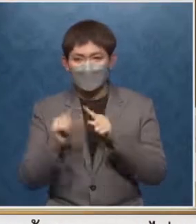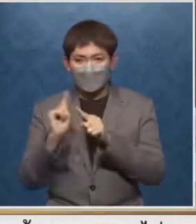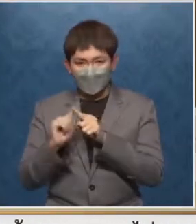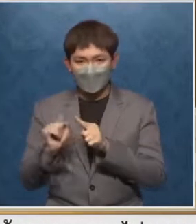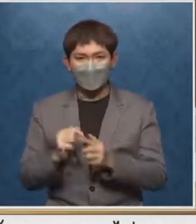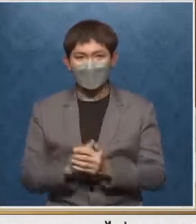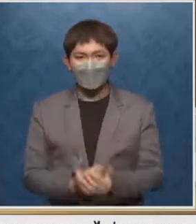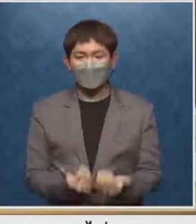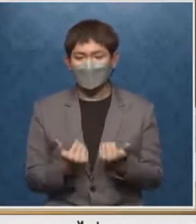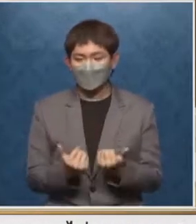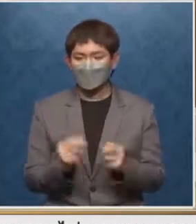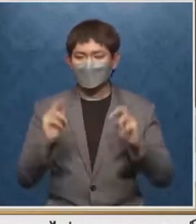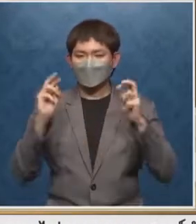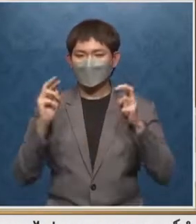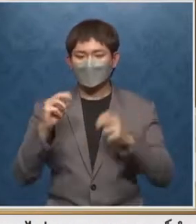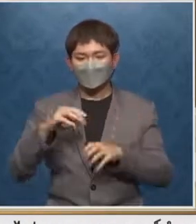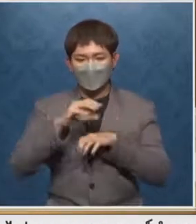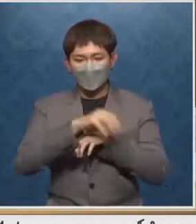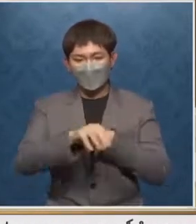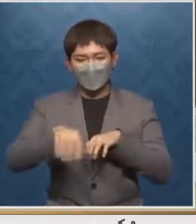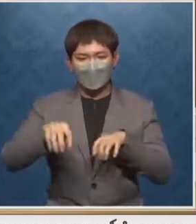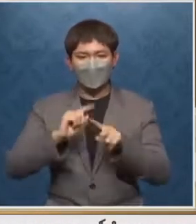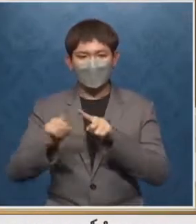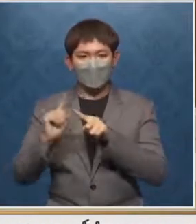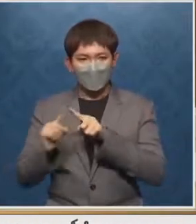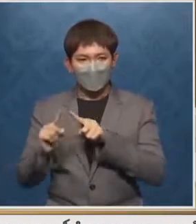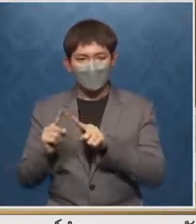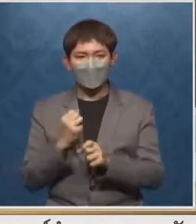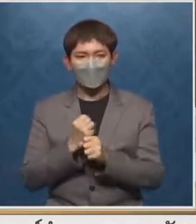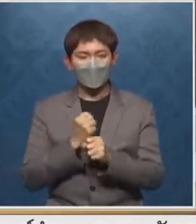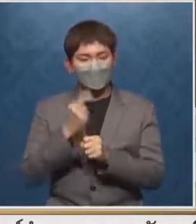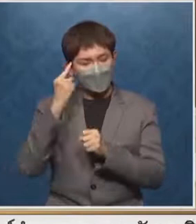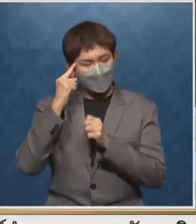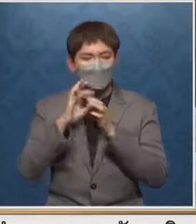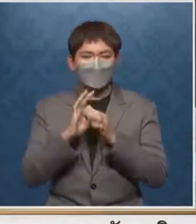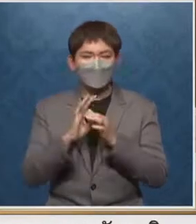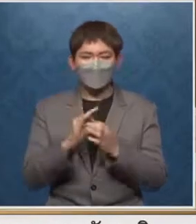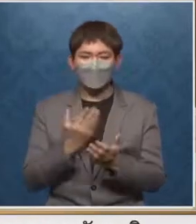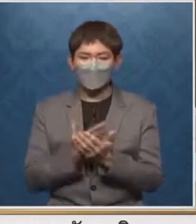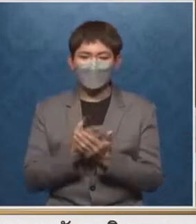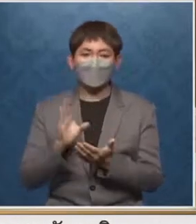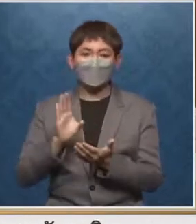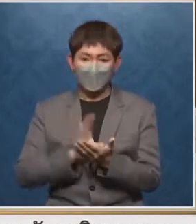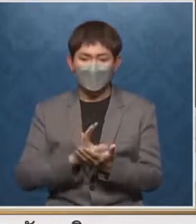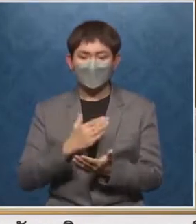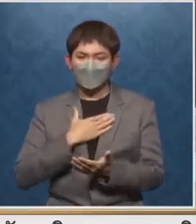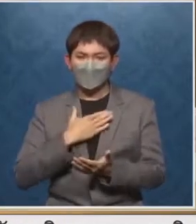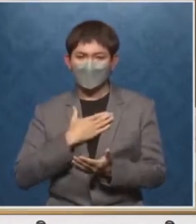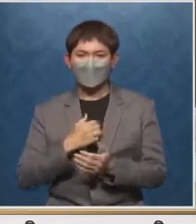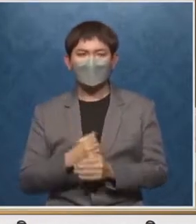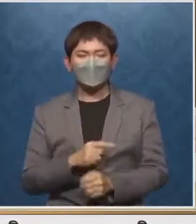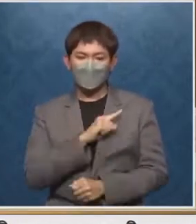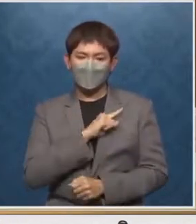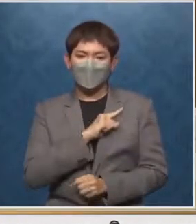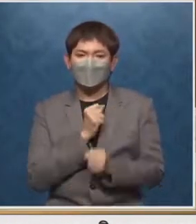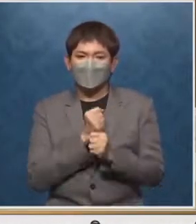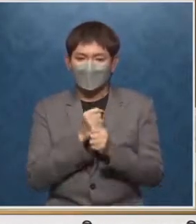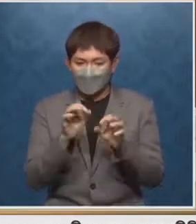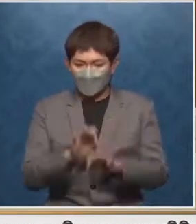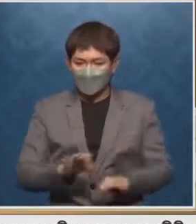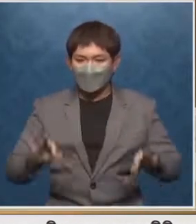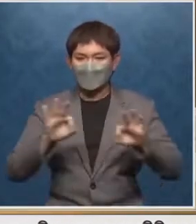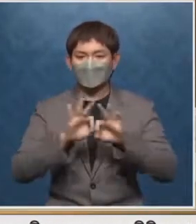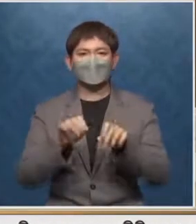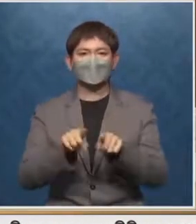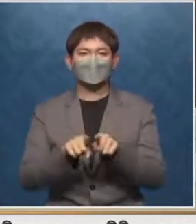นะครับอันนี้เป็นเรื่องที่หลายหน่วยงานนะครับวิตกกังวลกองทุนเองก็ถือว่าเป็นภาระหน้าที่ที่สำคัญ